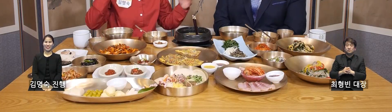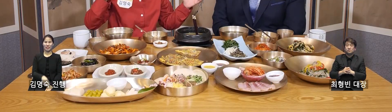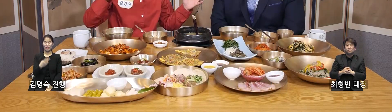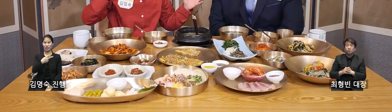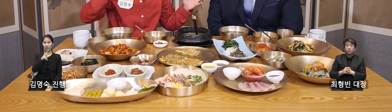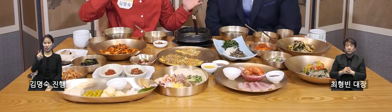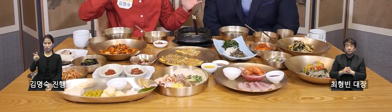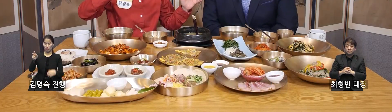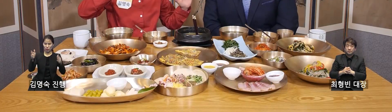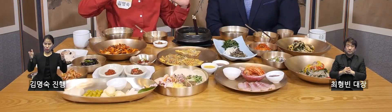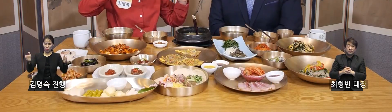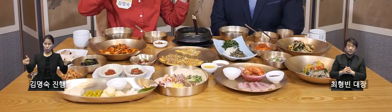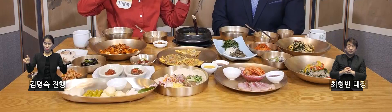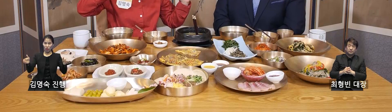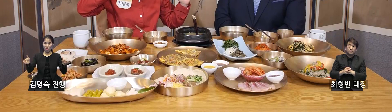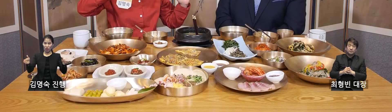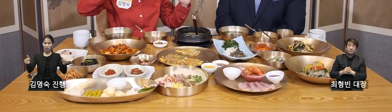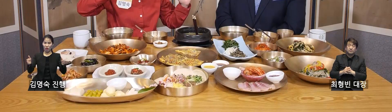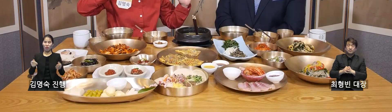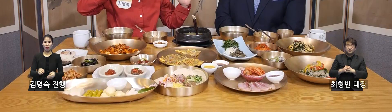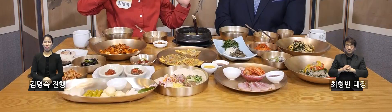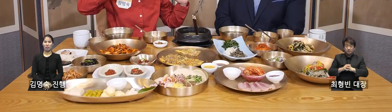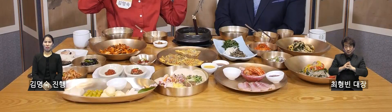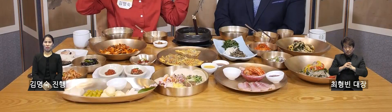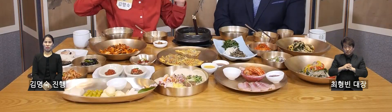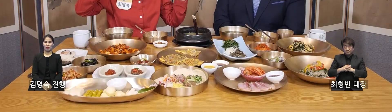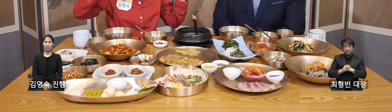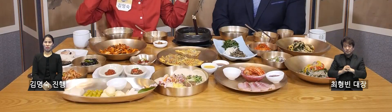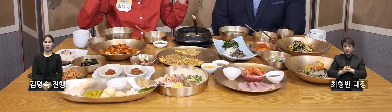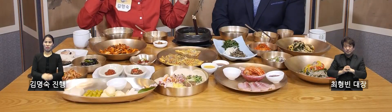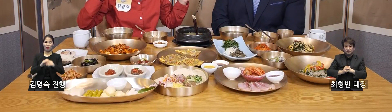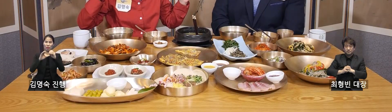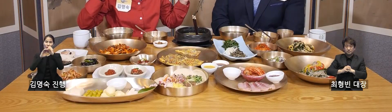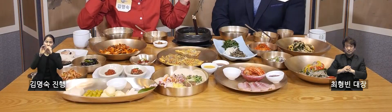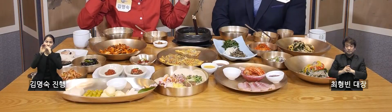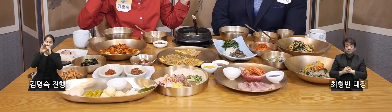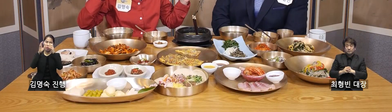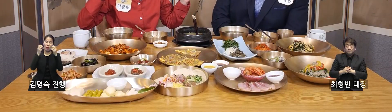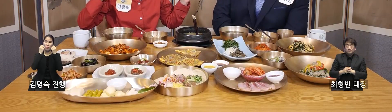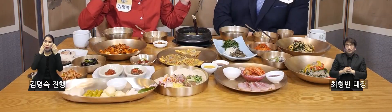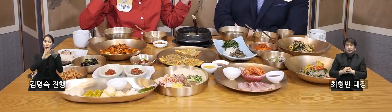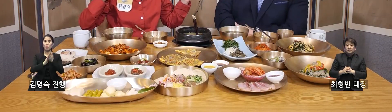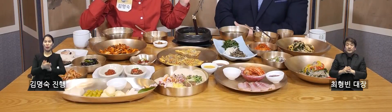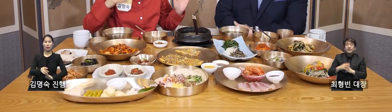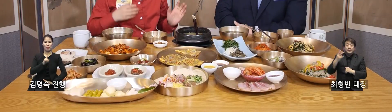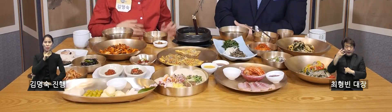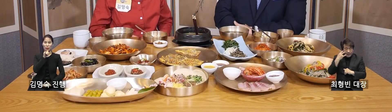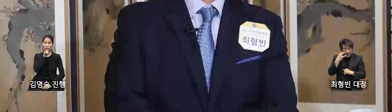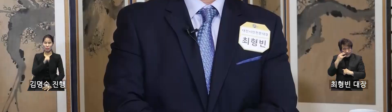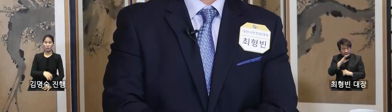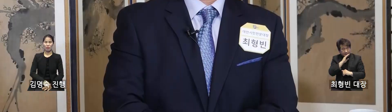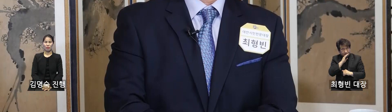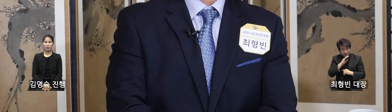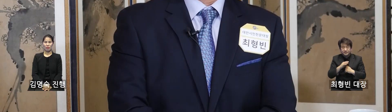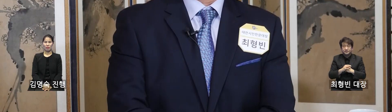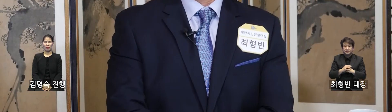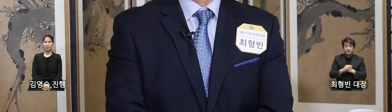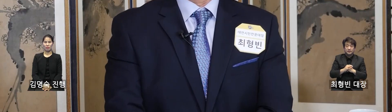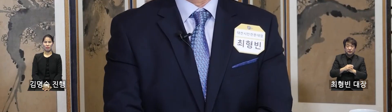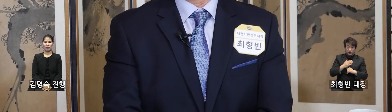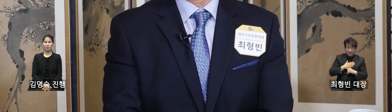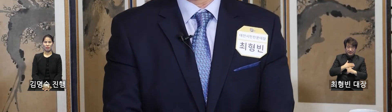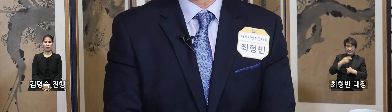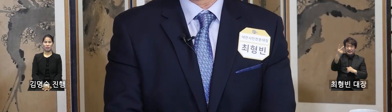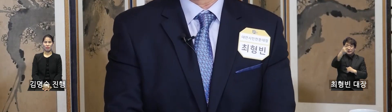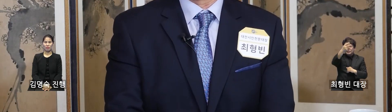2020년대 는 또 뭐 어케 좀 천문대 가 새롭게 달라진다고 하는데요 예 그렇습니다 어 저희들이